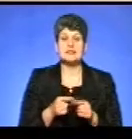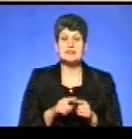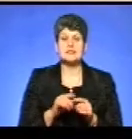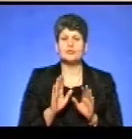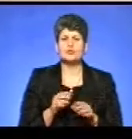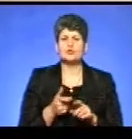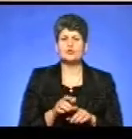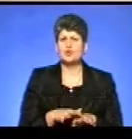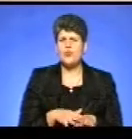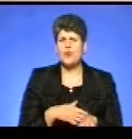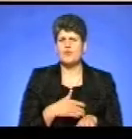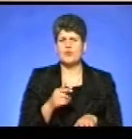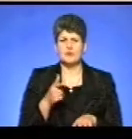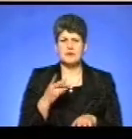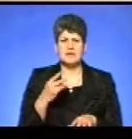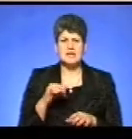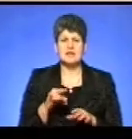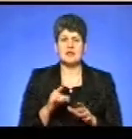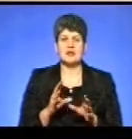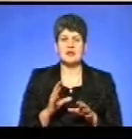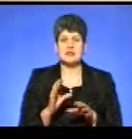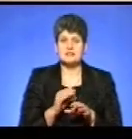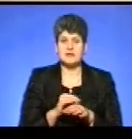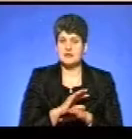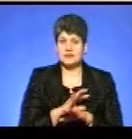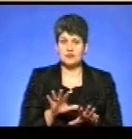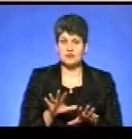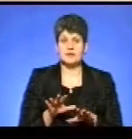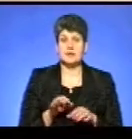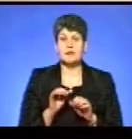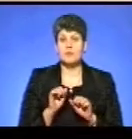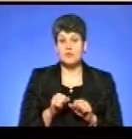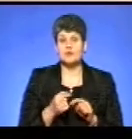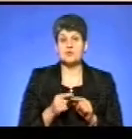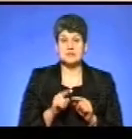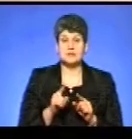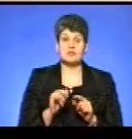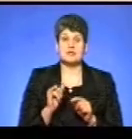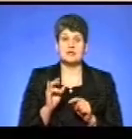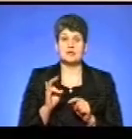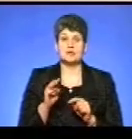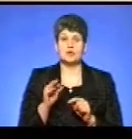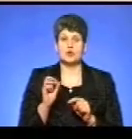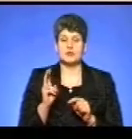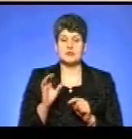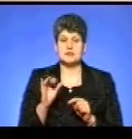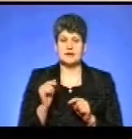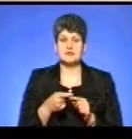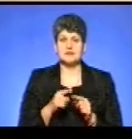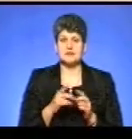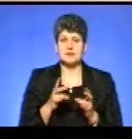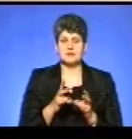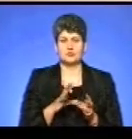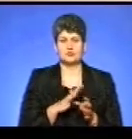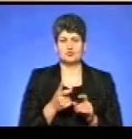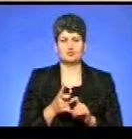дуже довго гноїтися і не буде заживати. Внаслідок цього може розвинутися інтоксикація, але треба, щоб він протікав